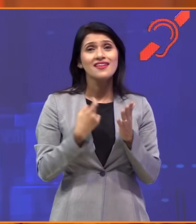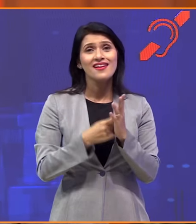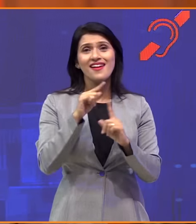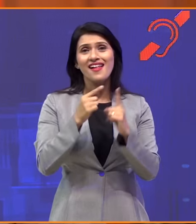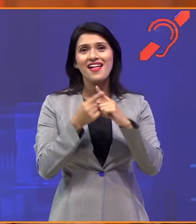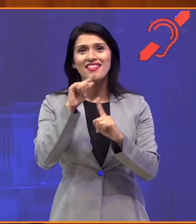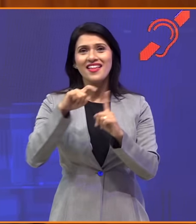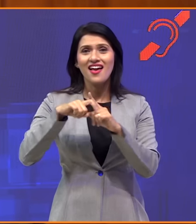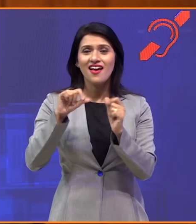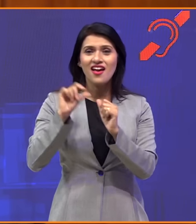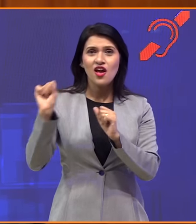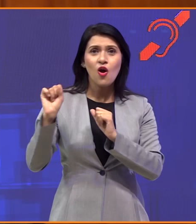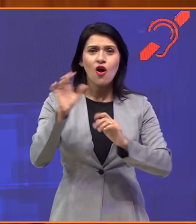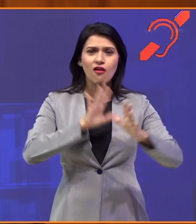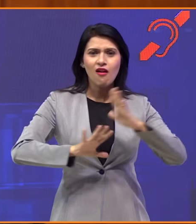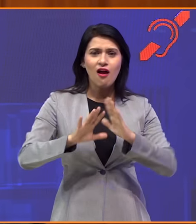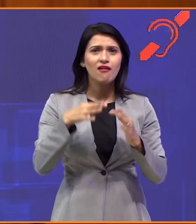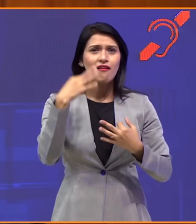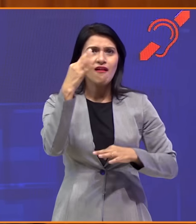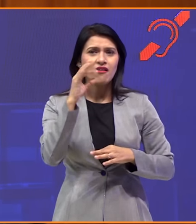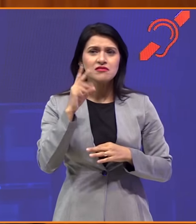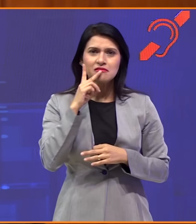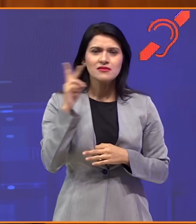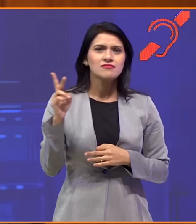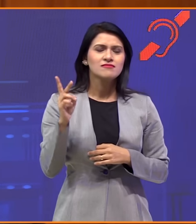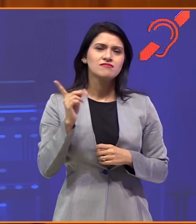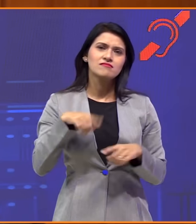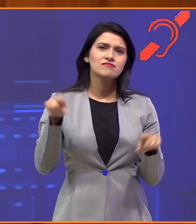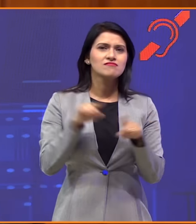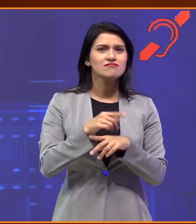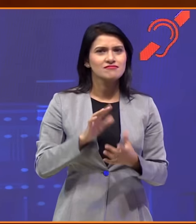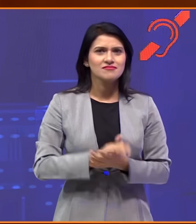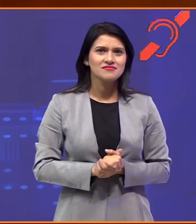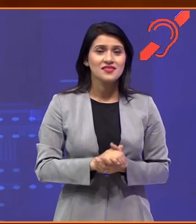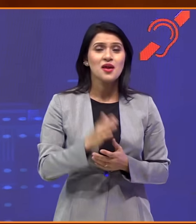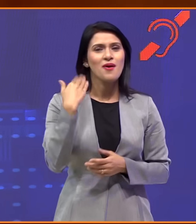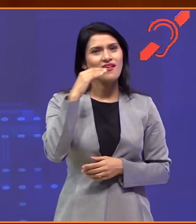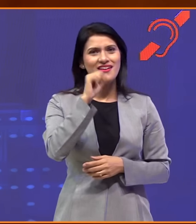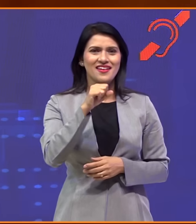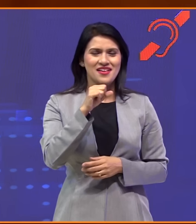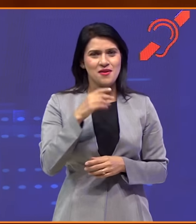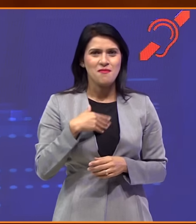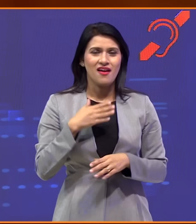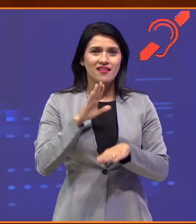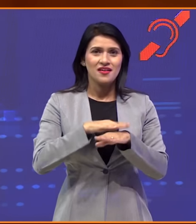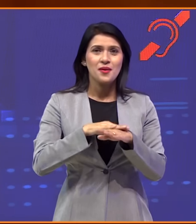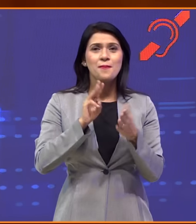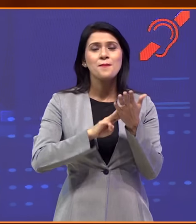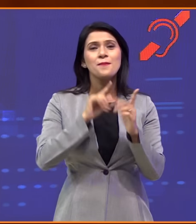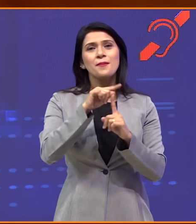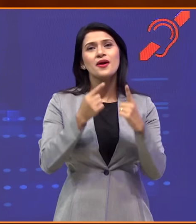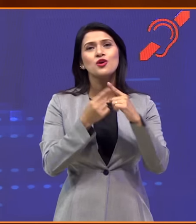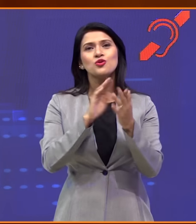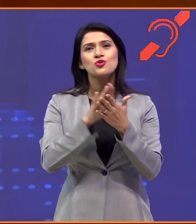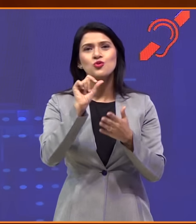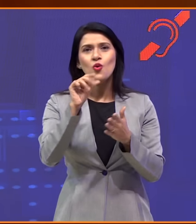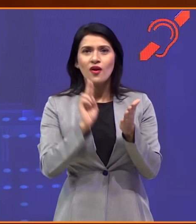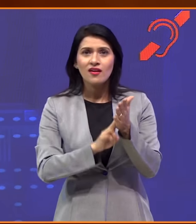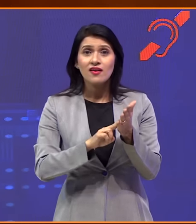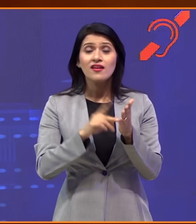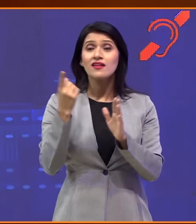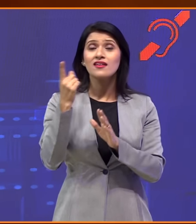शौक को छोड़ दिया है बिल्कुल सही है मैं डांस वंस करता था मिथुन चकती साहब थे तब तक जो है हम लोग ऋषि कपूर जी को